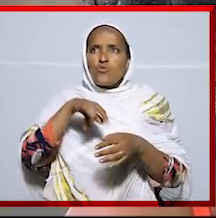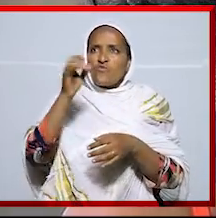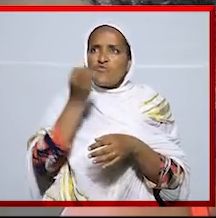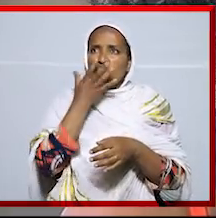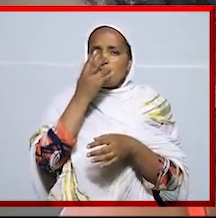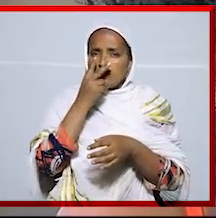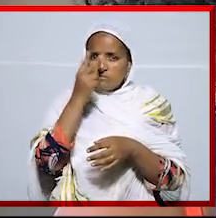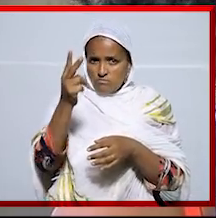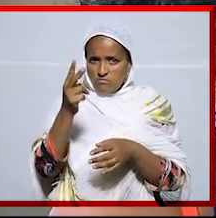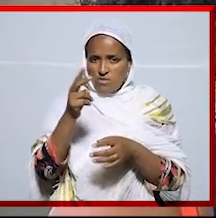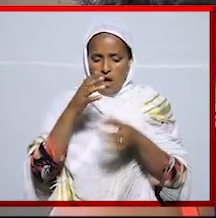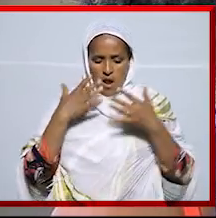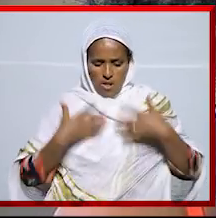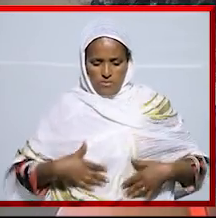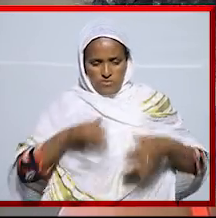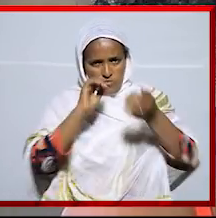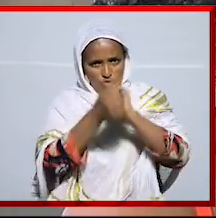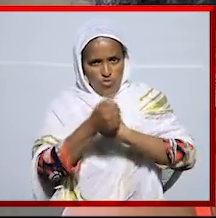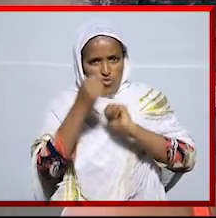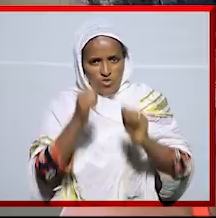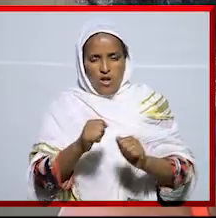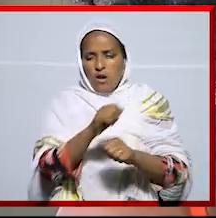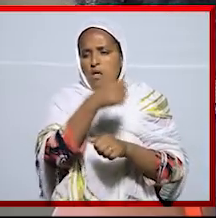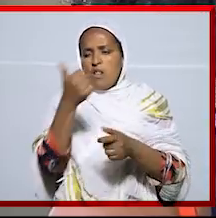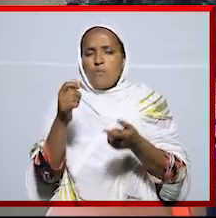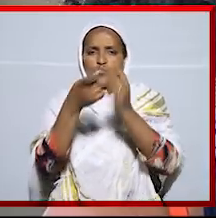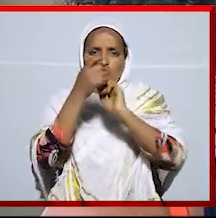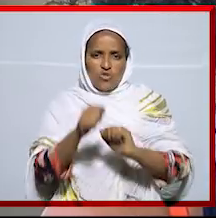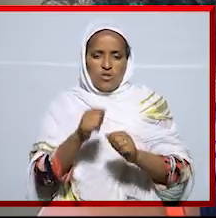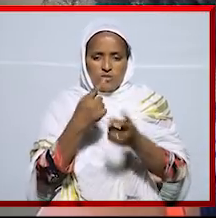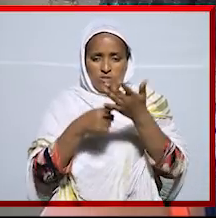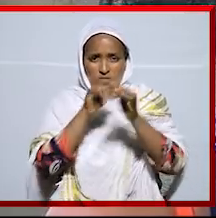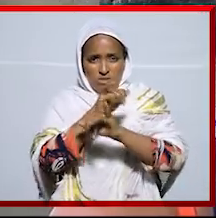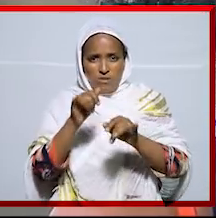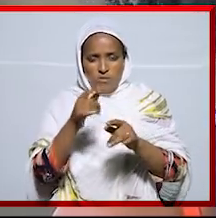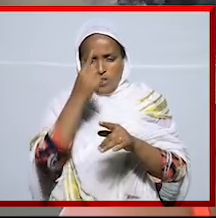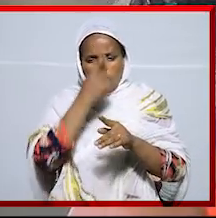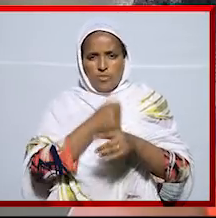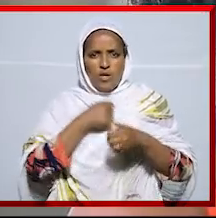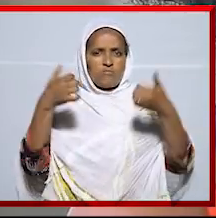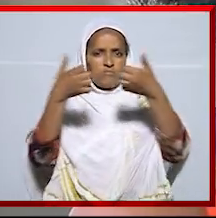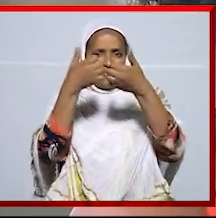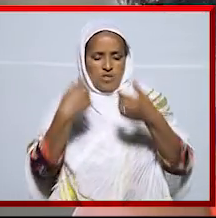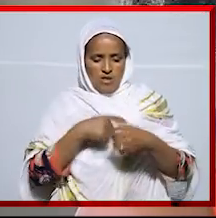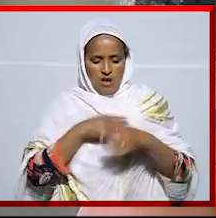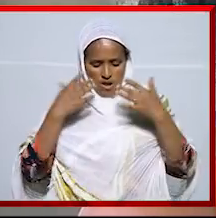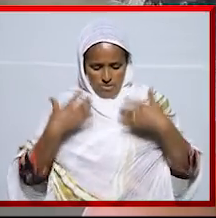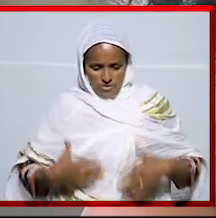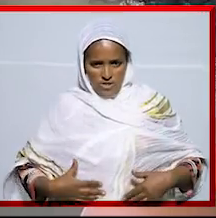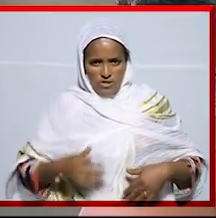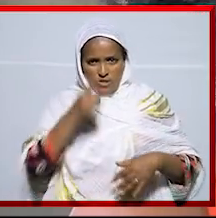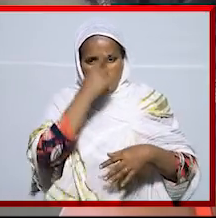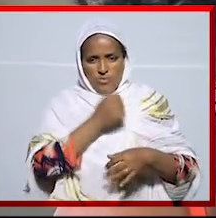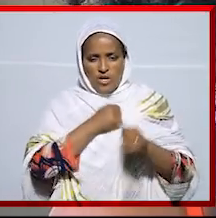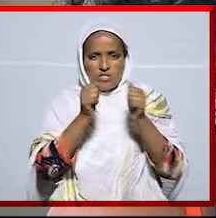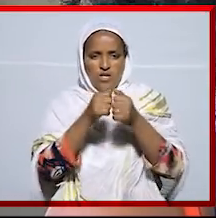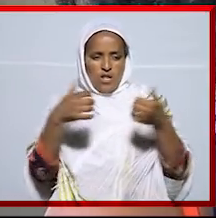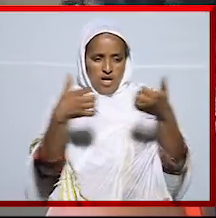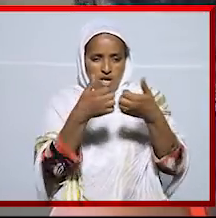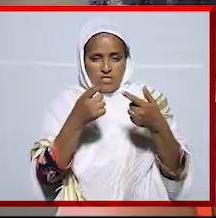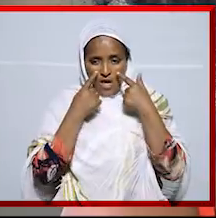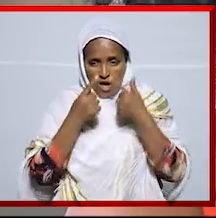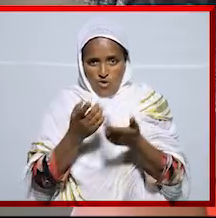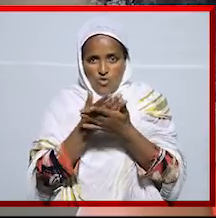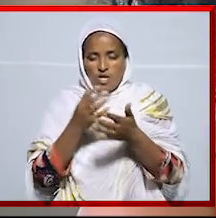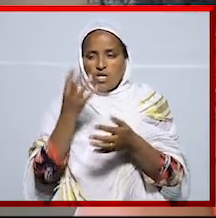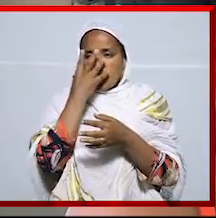ያያየ አለባብስን መቀየር ይችላል ኤቭሪቲንግ ያ ነገር የሆነ ሲል እነት ይጋጫል አሁንኛ ለዋሳችን ከመነታችን ጋር ይጋጫል